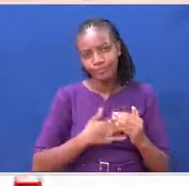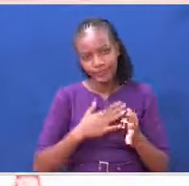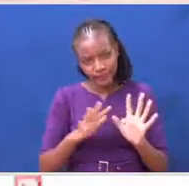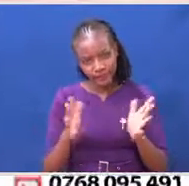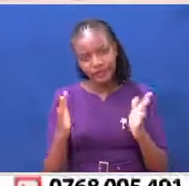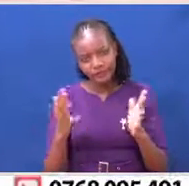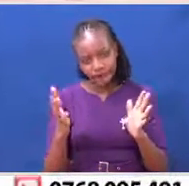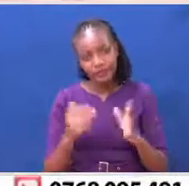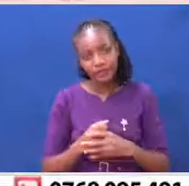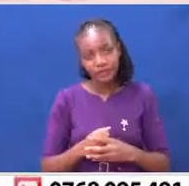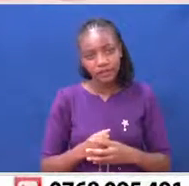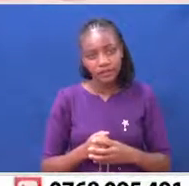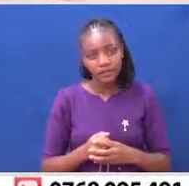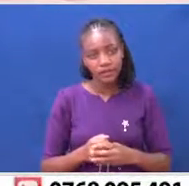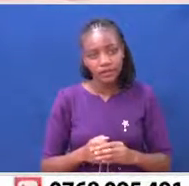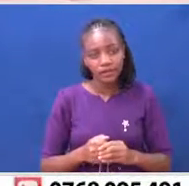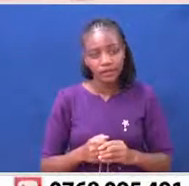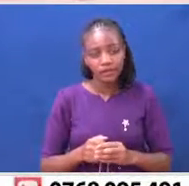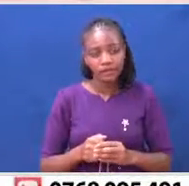Wataveta.